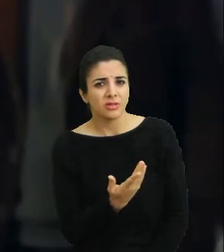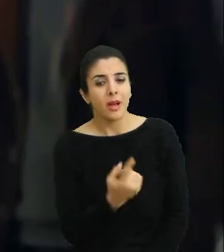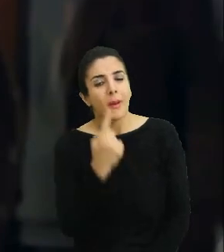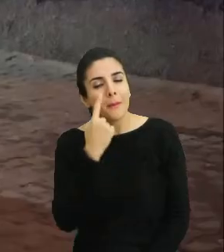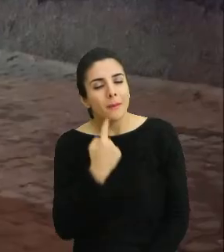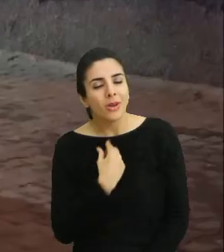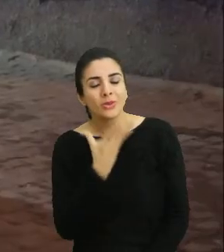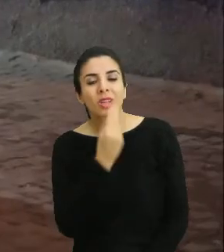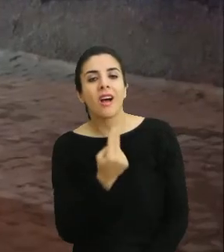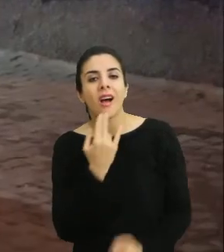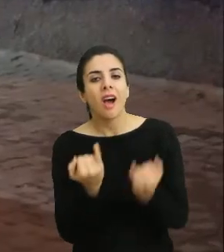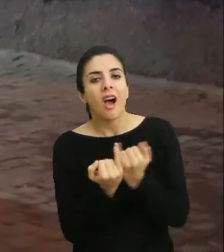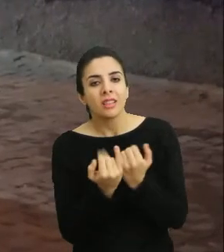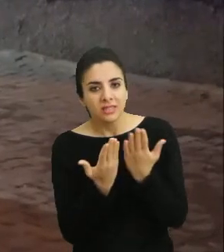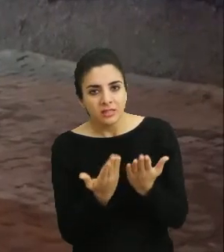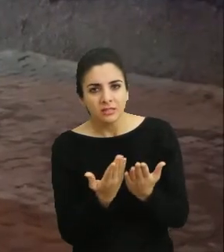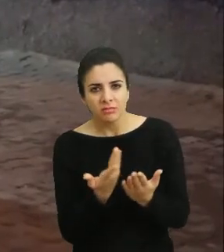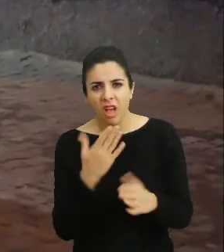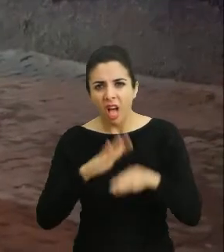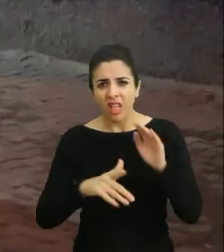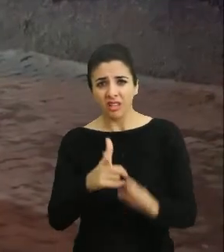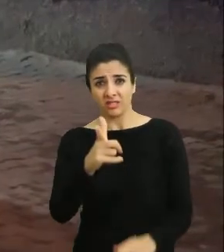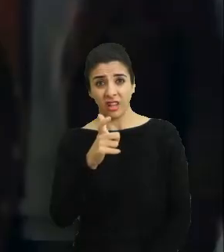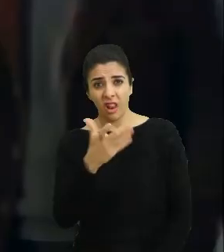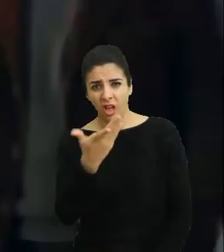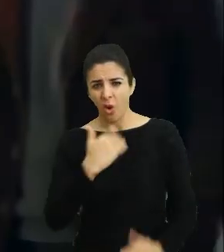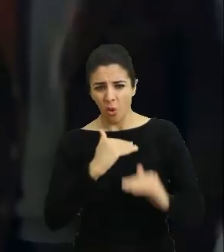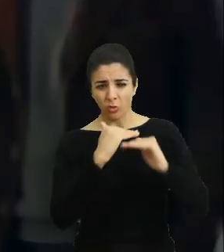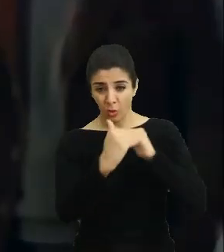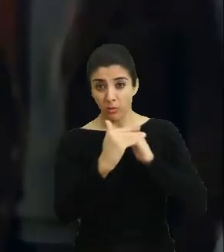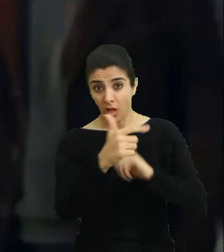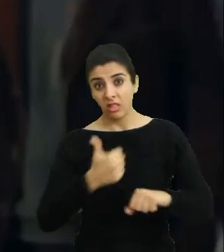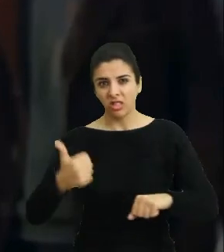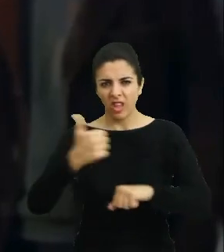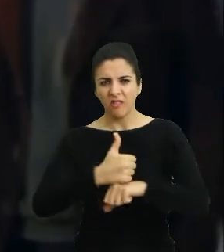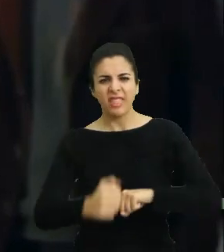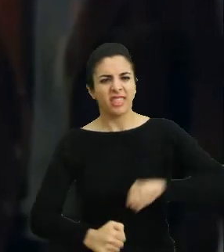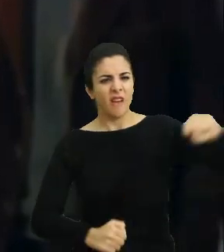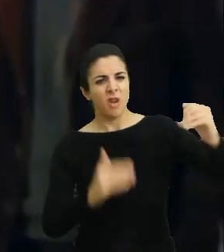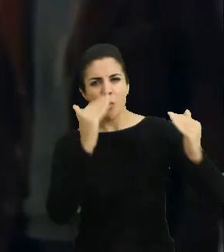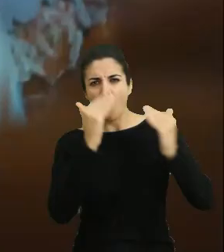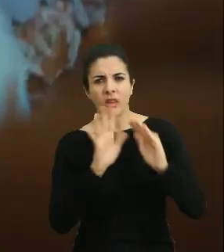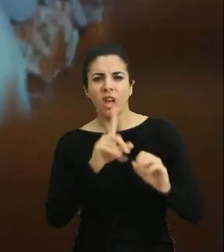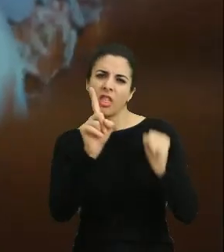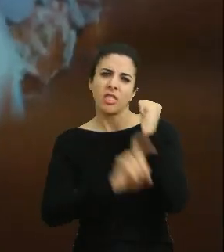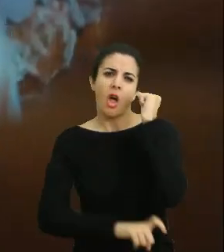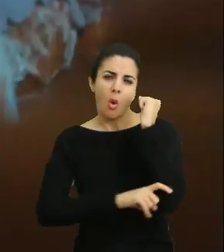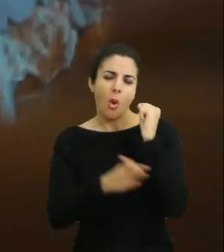Bak güzel kardeşim. Eline silah almış bir adamın önderlik yaptığı topluluğa devrimci denmez. Eşkıya